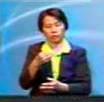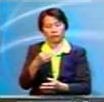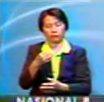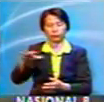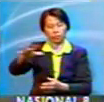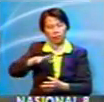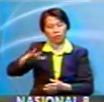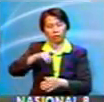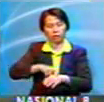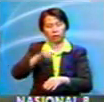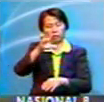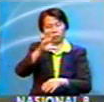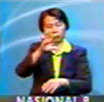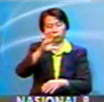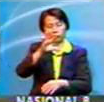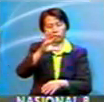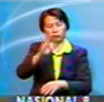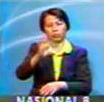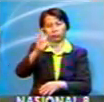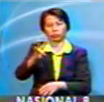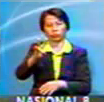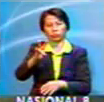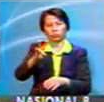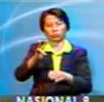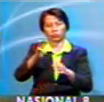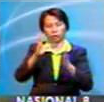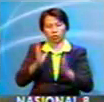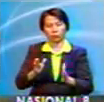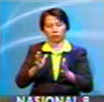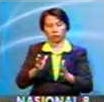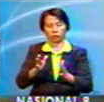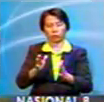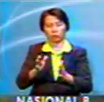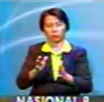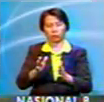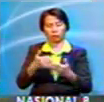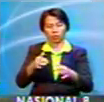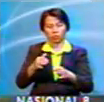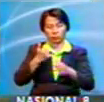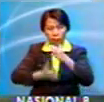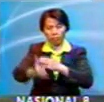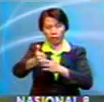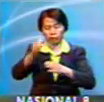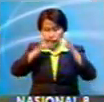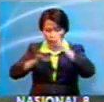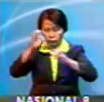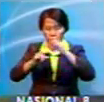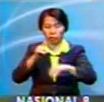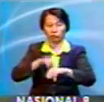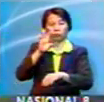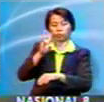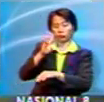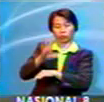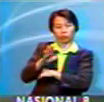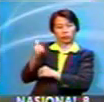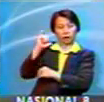lebih kurang dalam 97 anggota telah pun berempat pula untuk mengesan mangsa walaupun tidak ada sebarang petunjuk pada petang